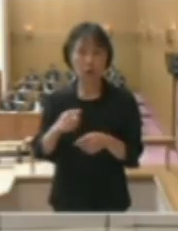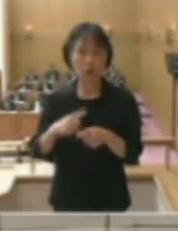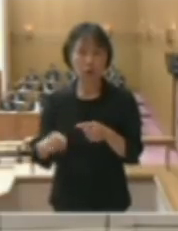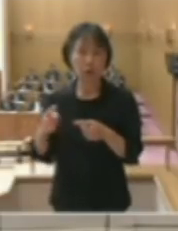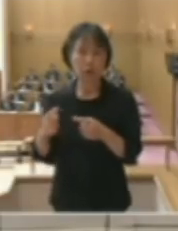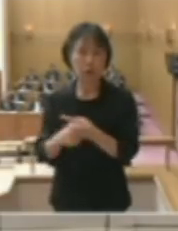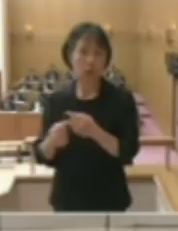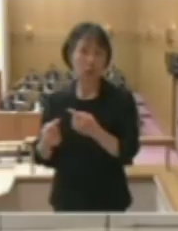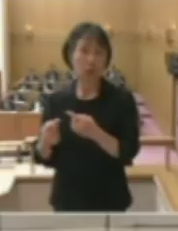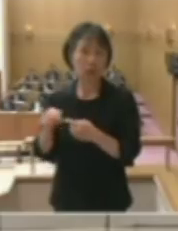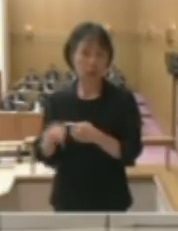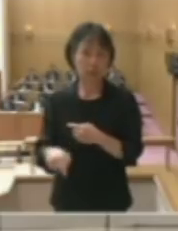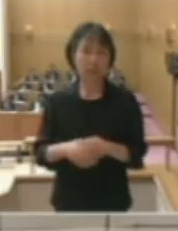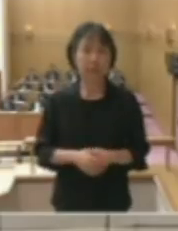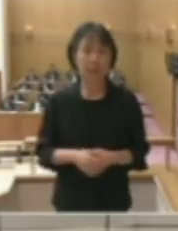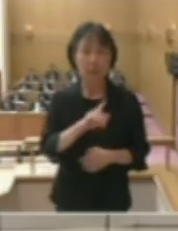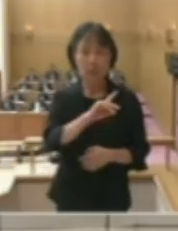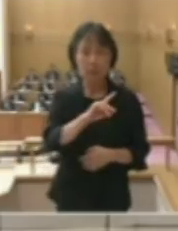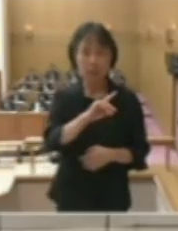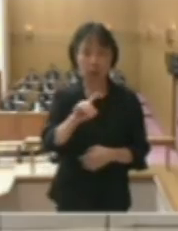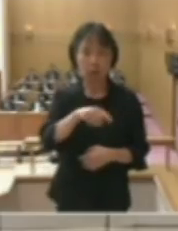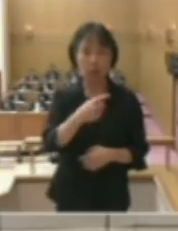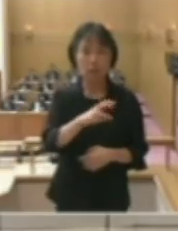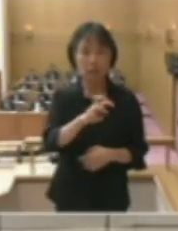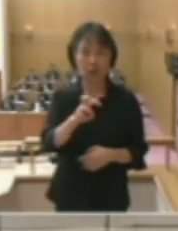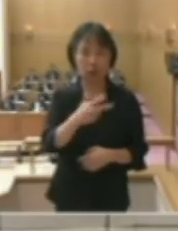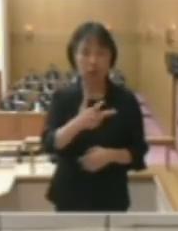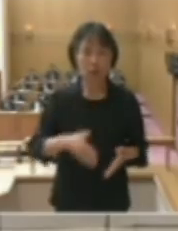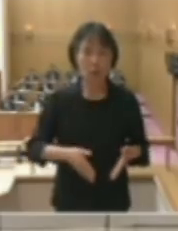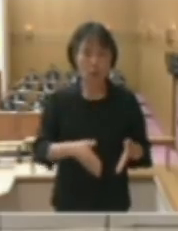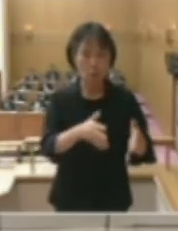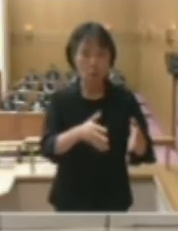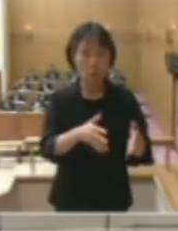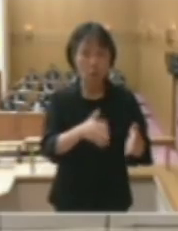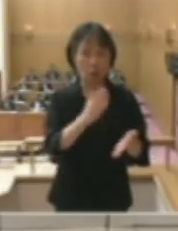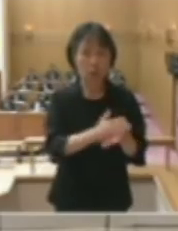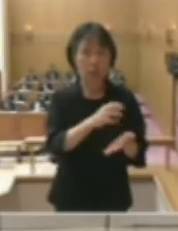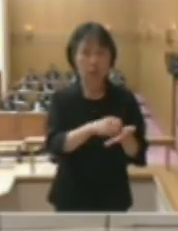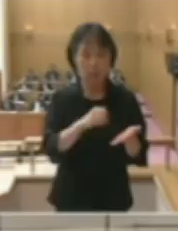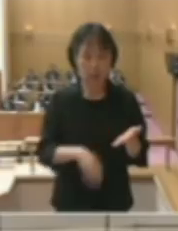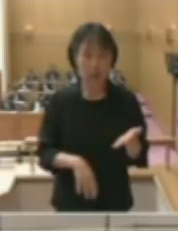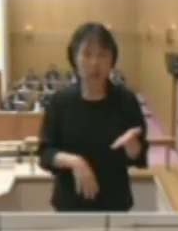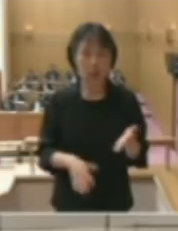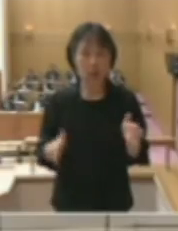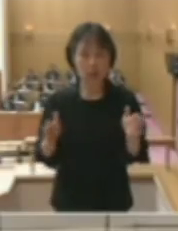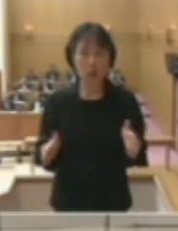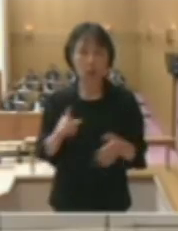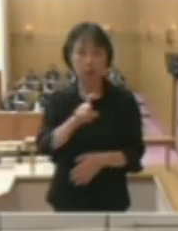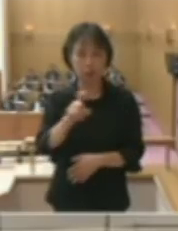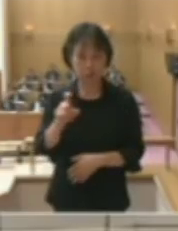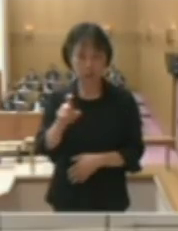から、議第130号指導路線の廃止についてまでの実権